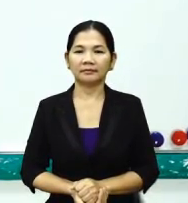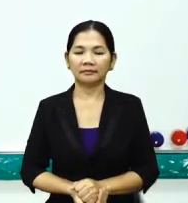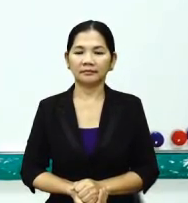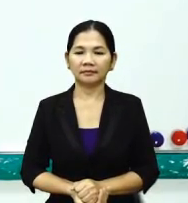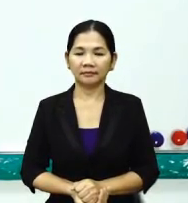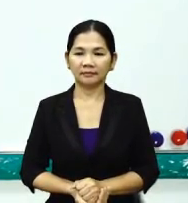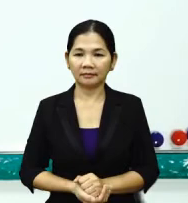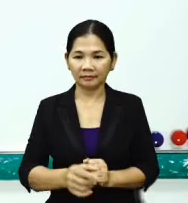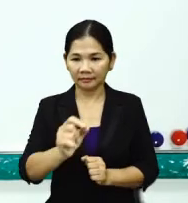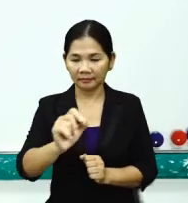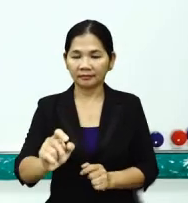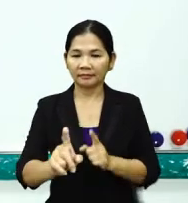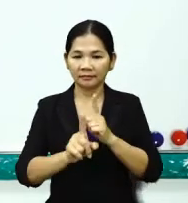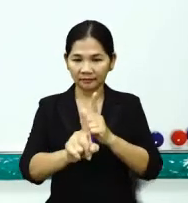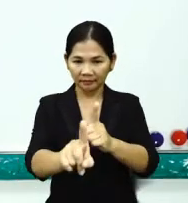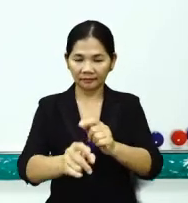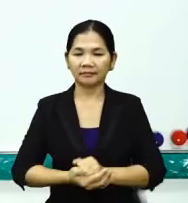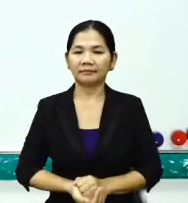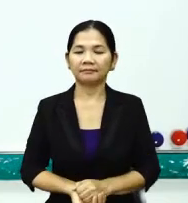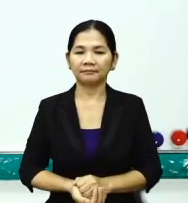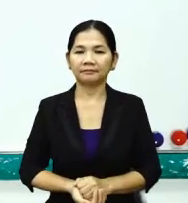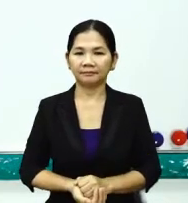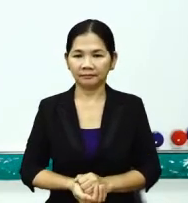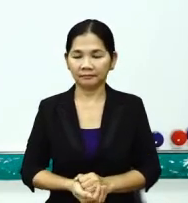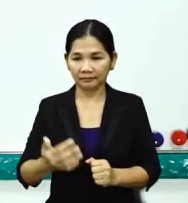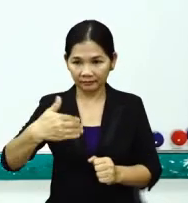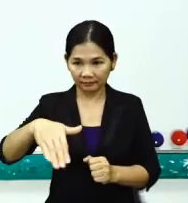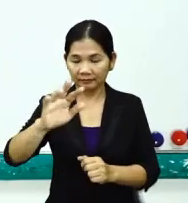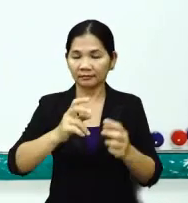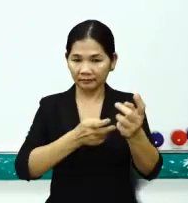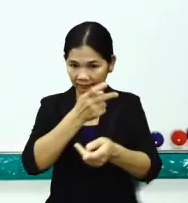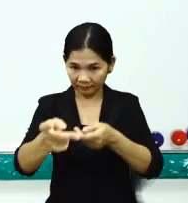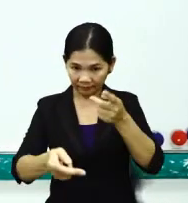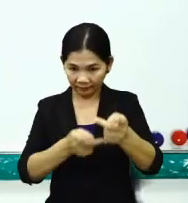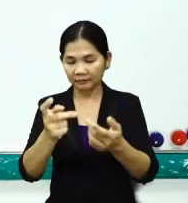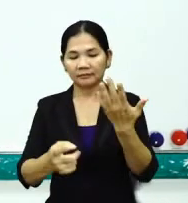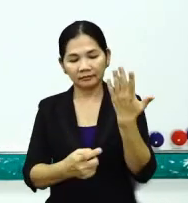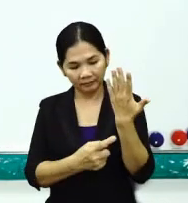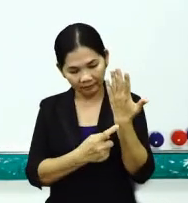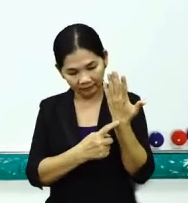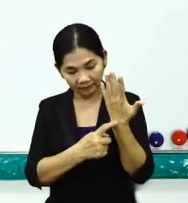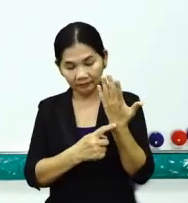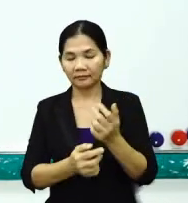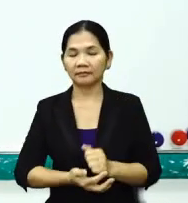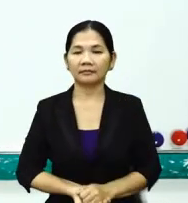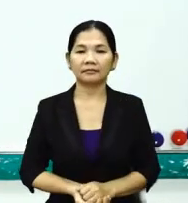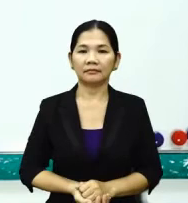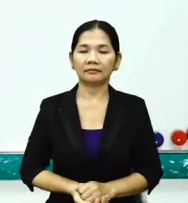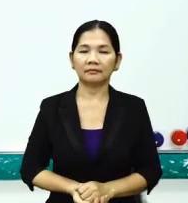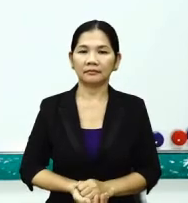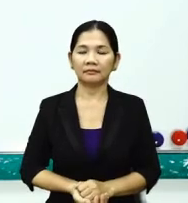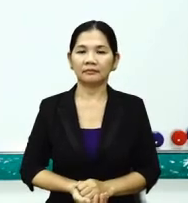chà sa xe bằng tó nữ ai xa khăn